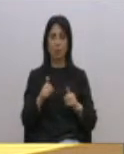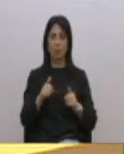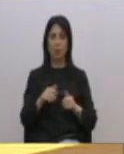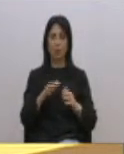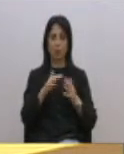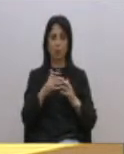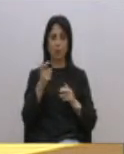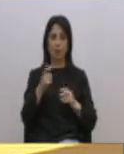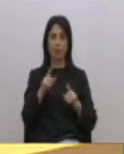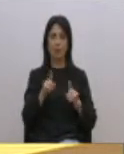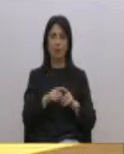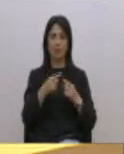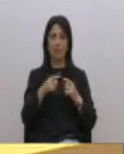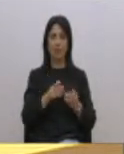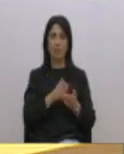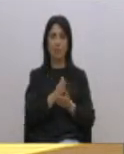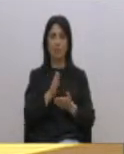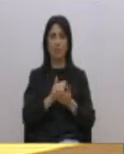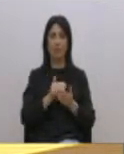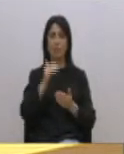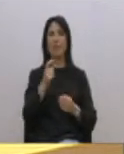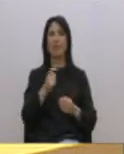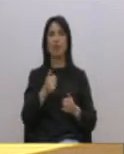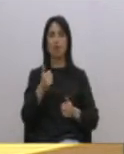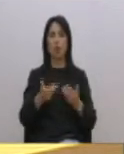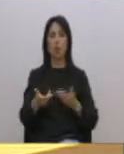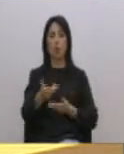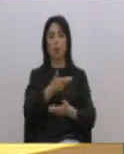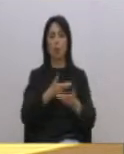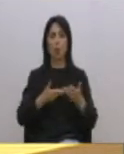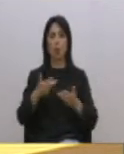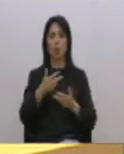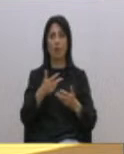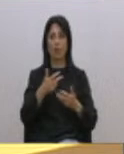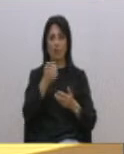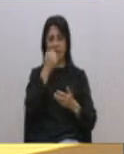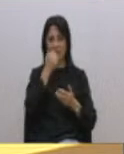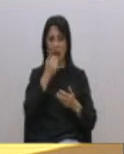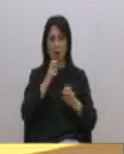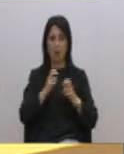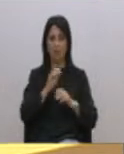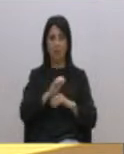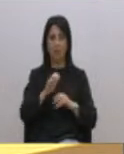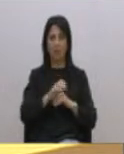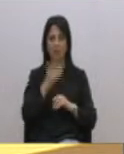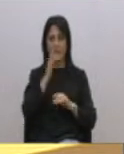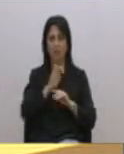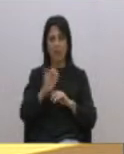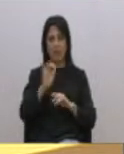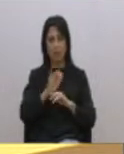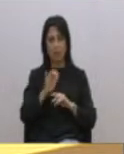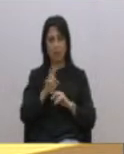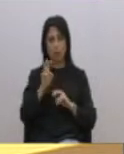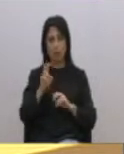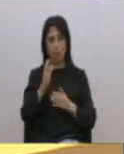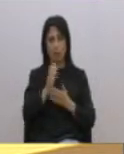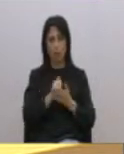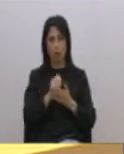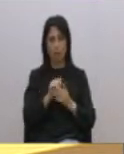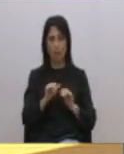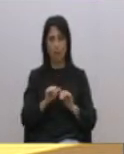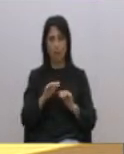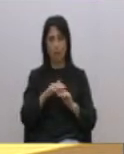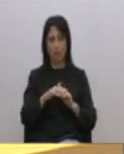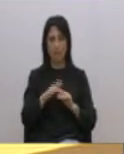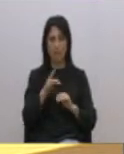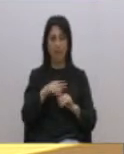სოფლის მეურნეობის, ასევე სხვა მიმართულებით მაღალი ხარისხის და რიანი საქონლის წარმოების, მისი საექსპორტო პოტენციალის გაზრდისა